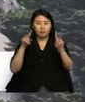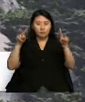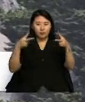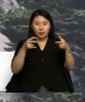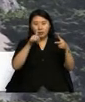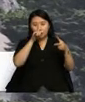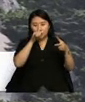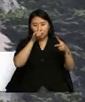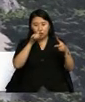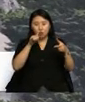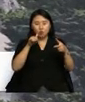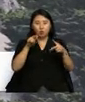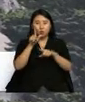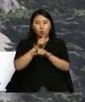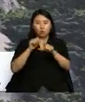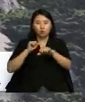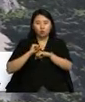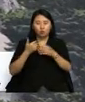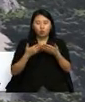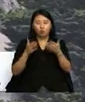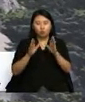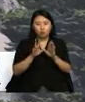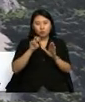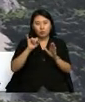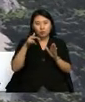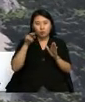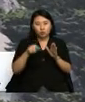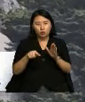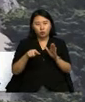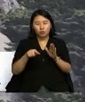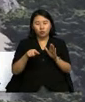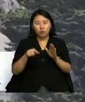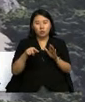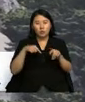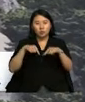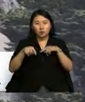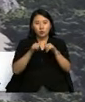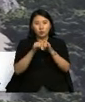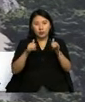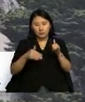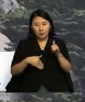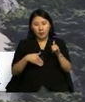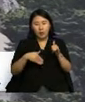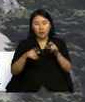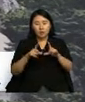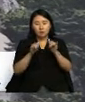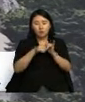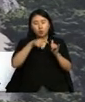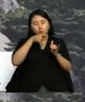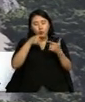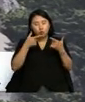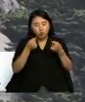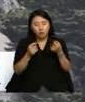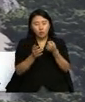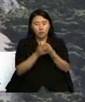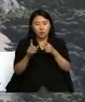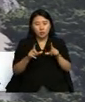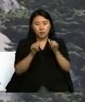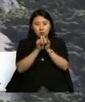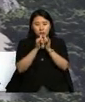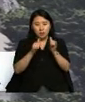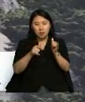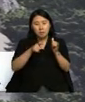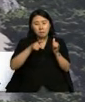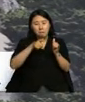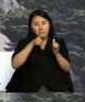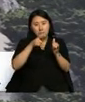있습니다. 군주 민수, 정치인은 배, 시민은 물과 같은 존재여서 시민은